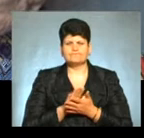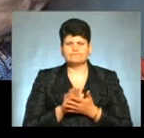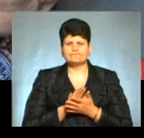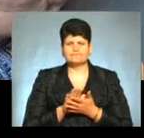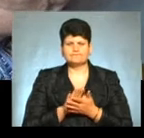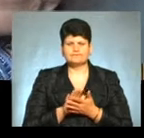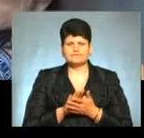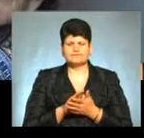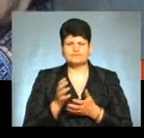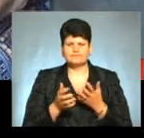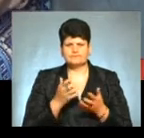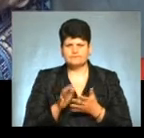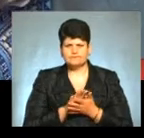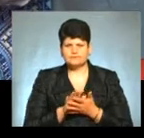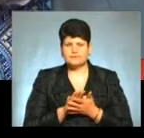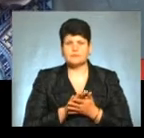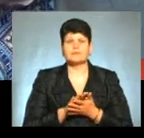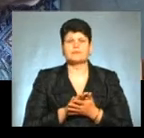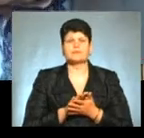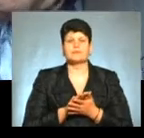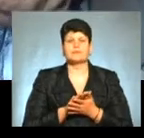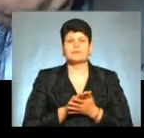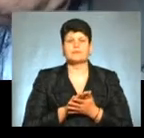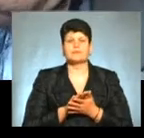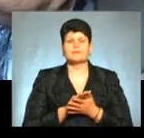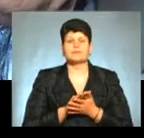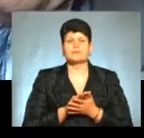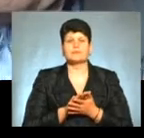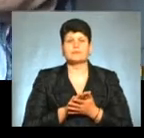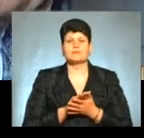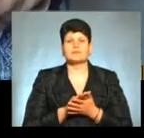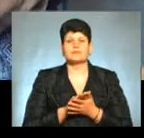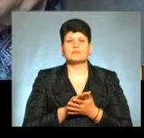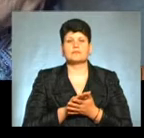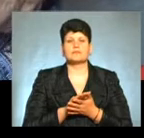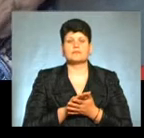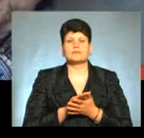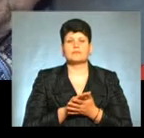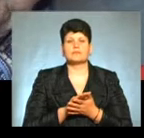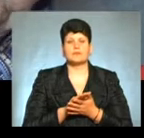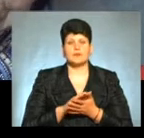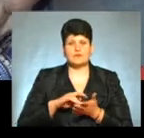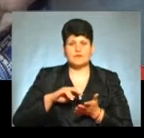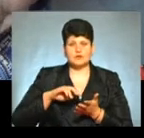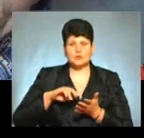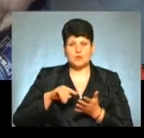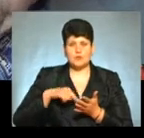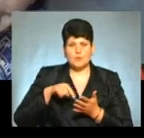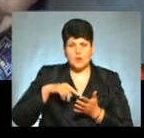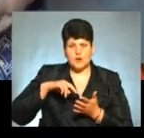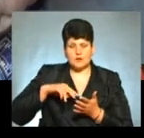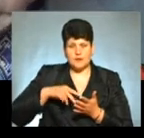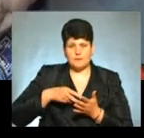дезінфікувати. Це значить в шомпор з револьвера